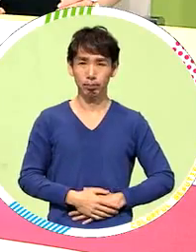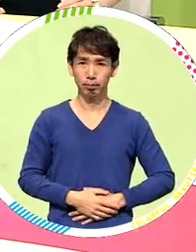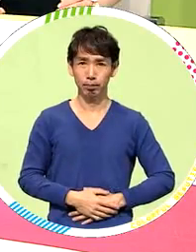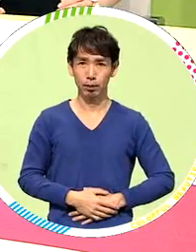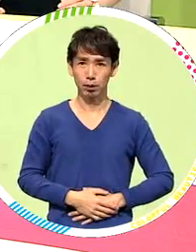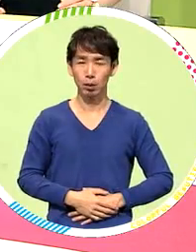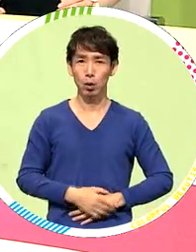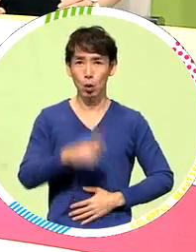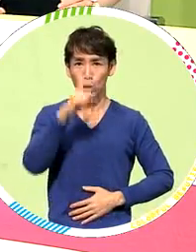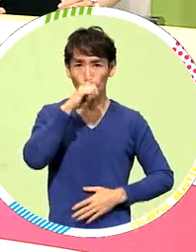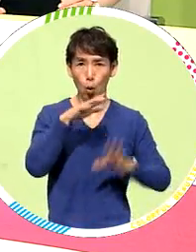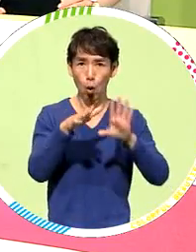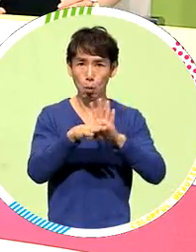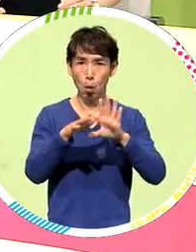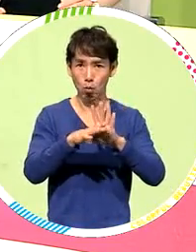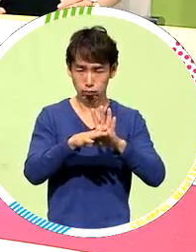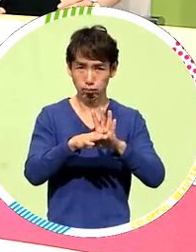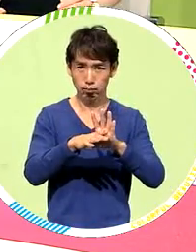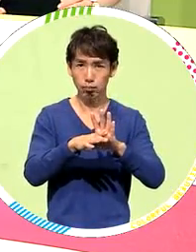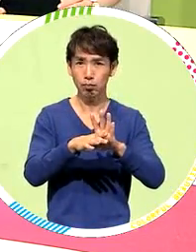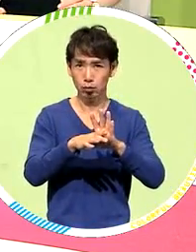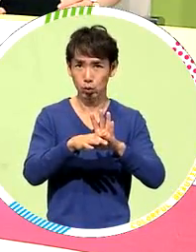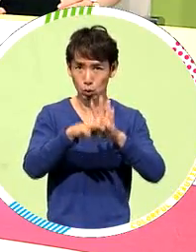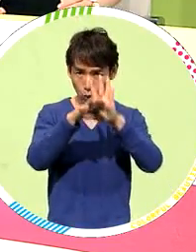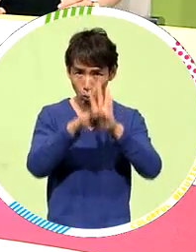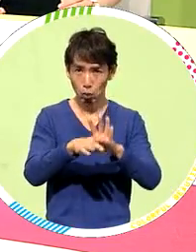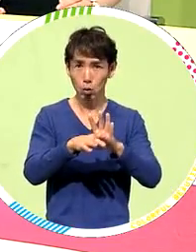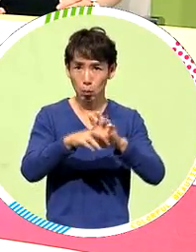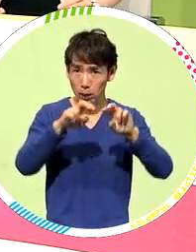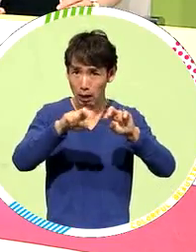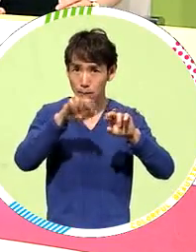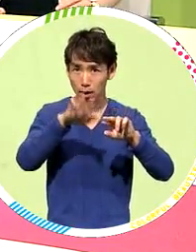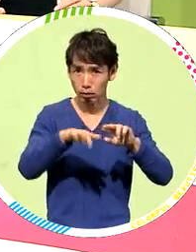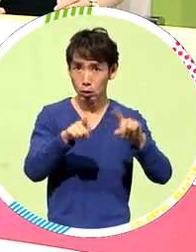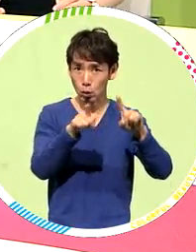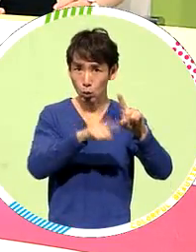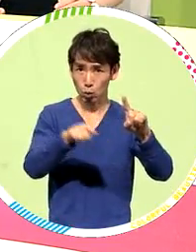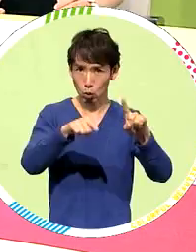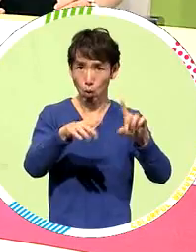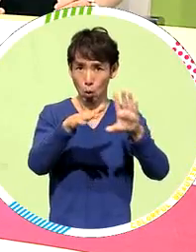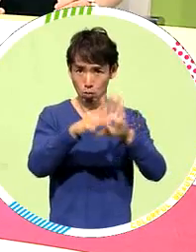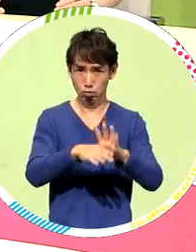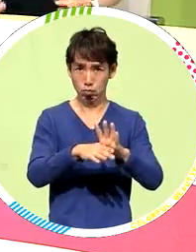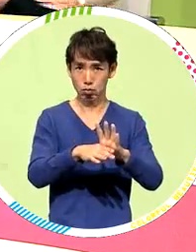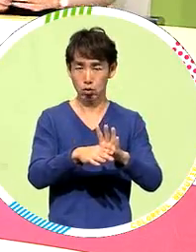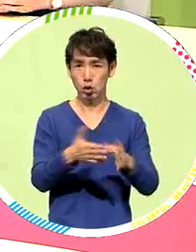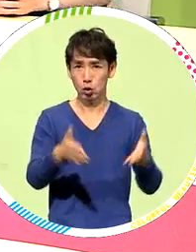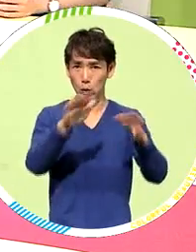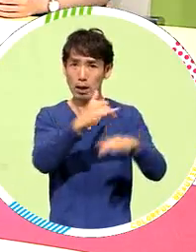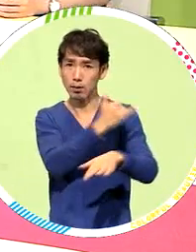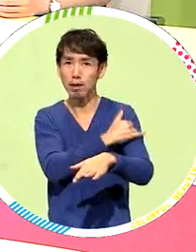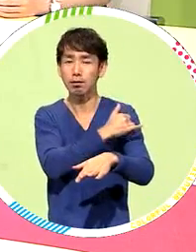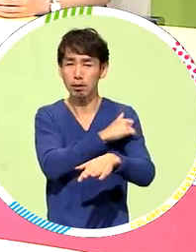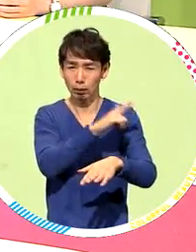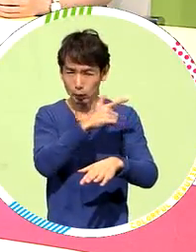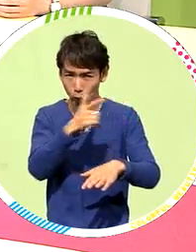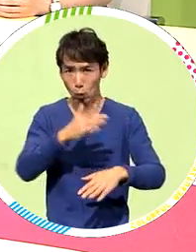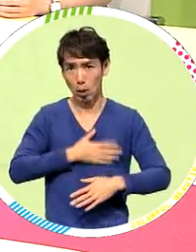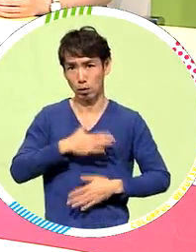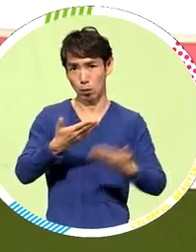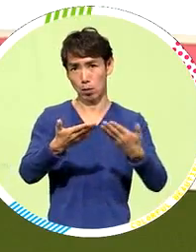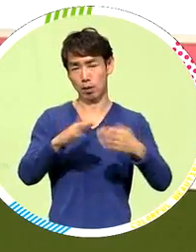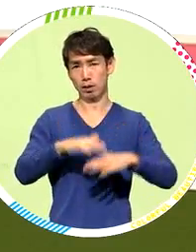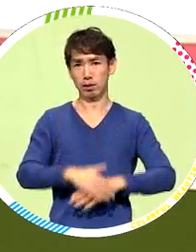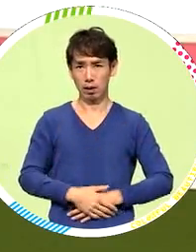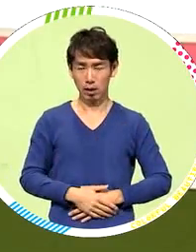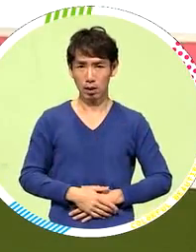古文書の解読もそうですけど公文書化の役割というのも今回ねあの回は見ることができましたねっそうですね